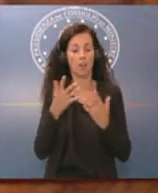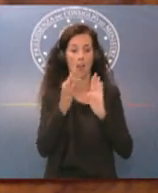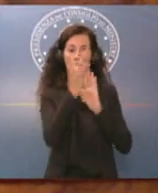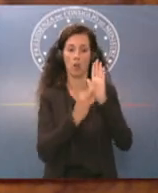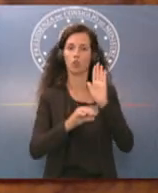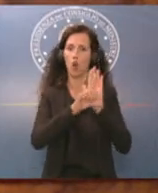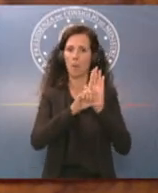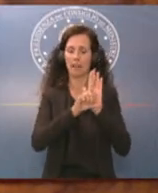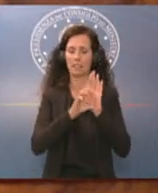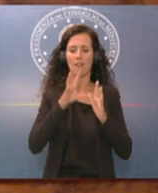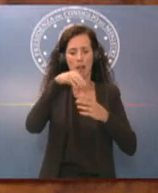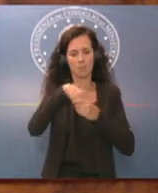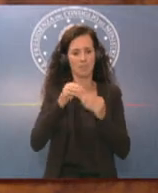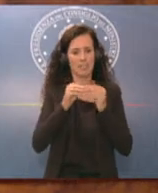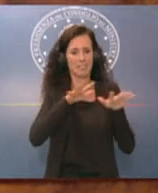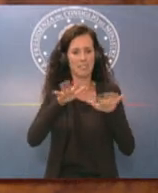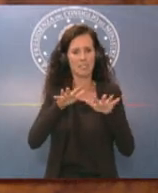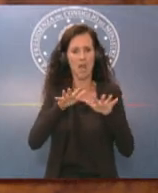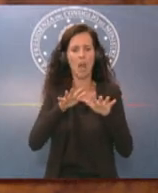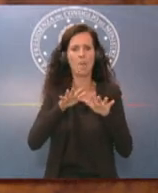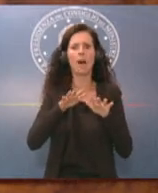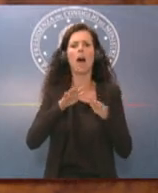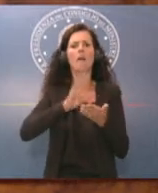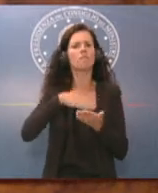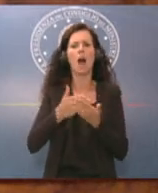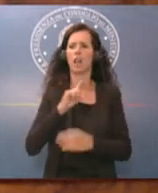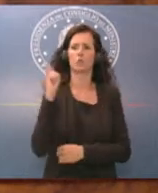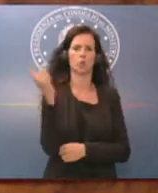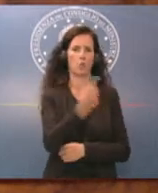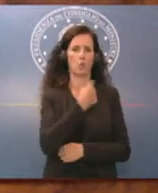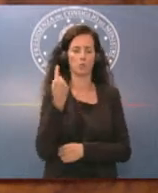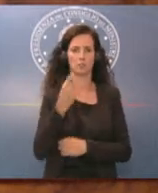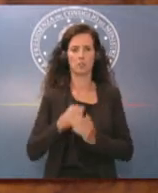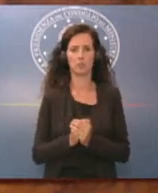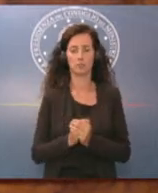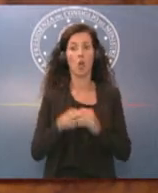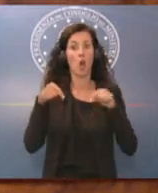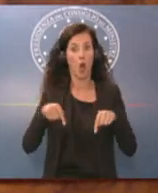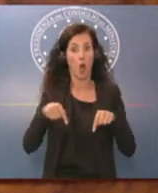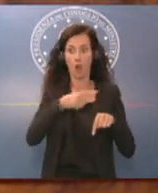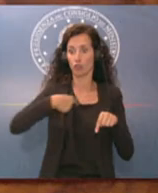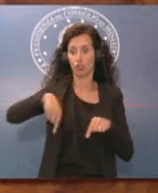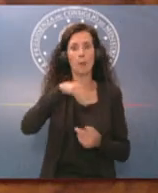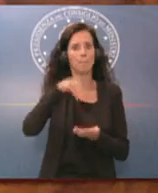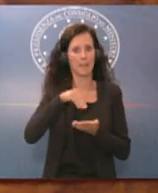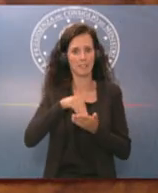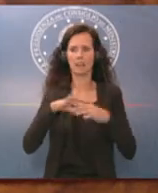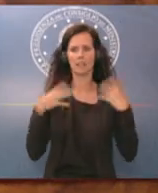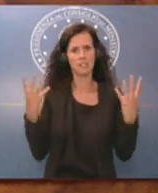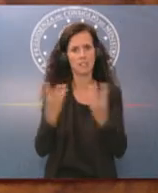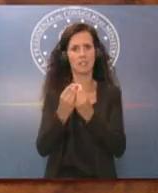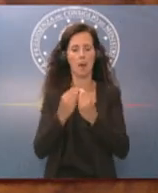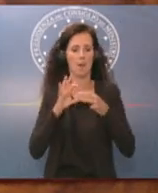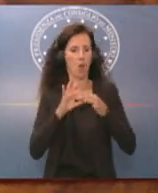il nostro impianto permetta a tutti di esserci. E io penso che già oggi essere qui, in questo momento, insieme con un